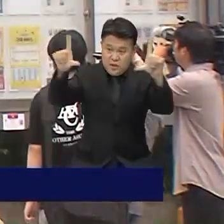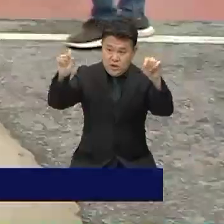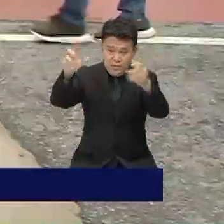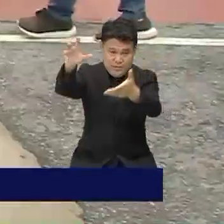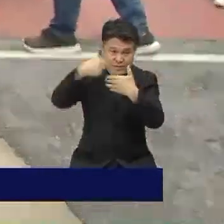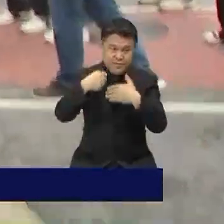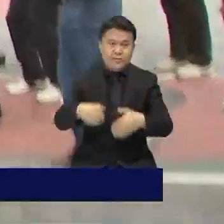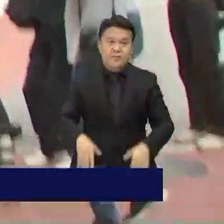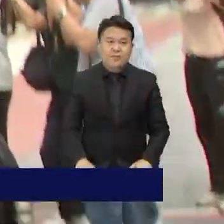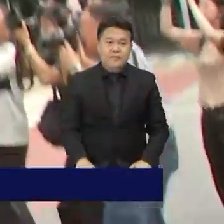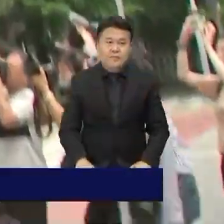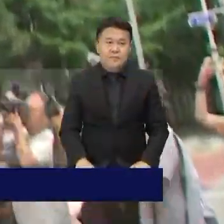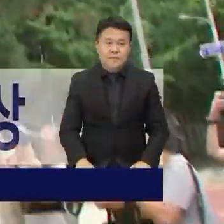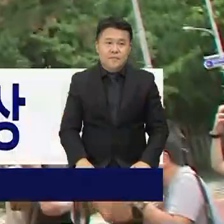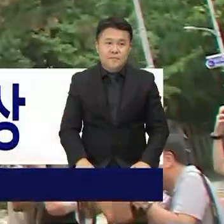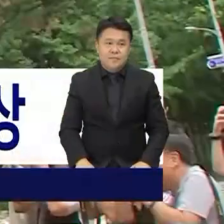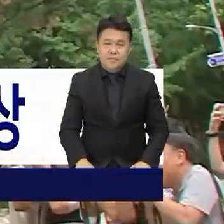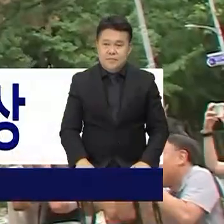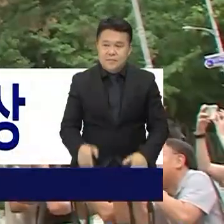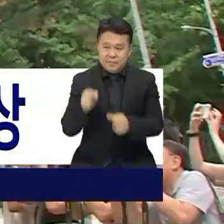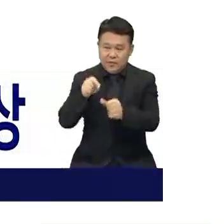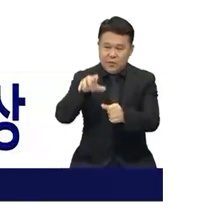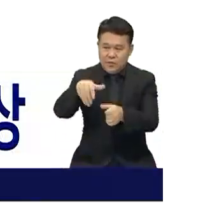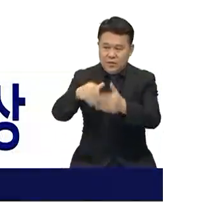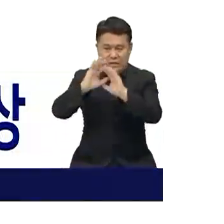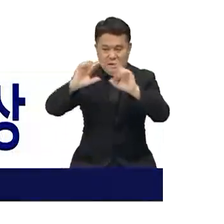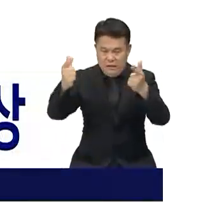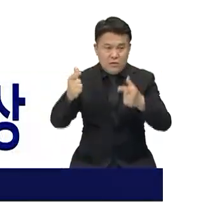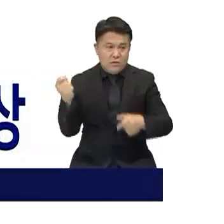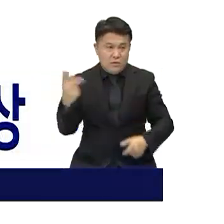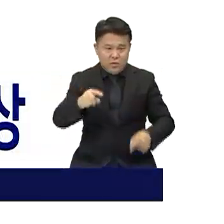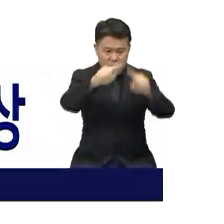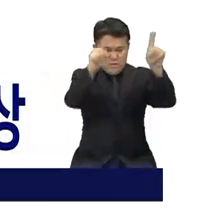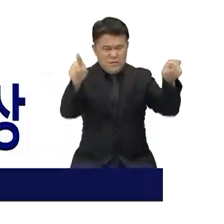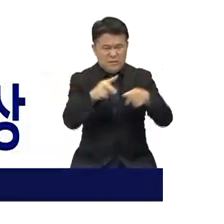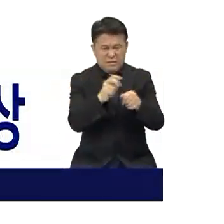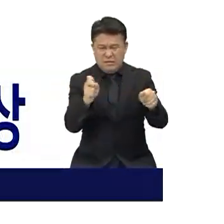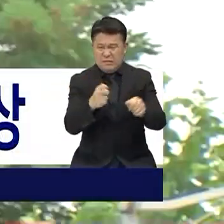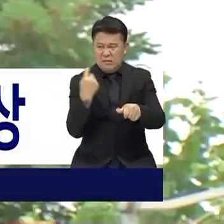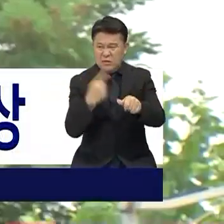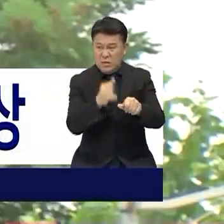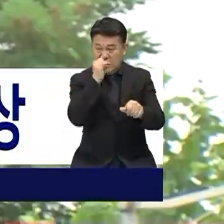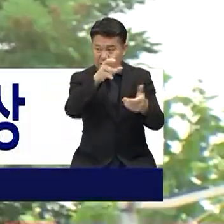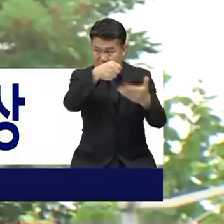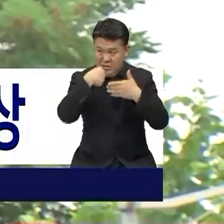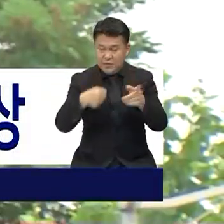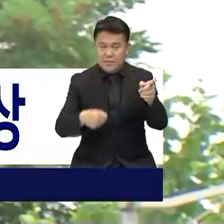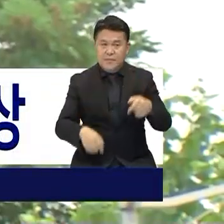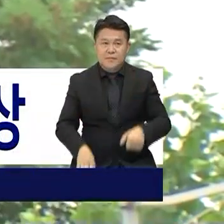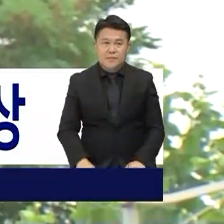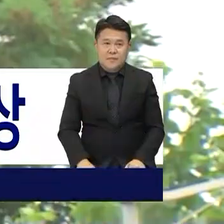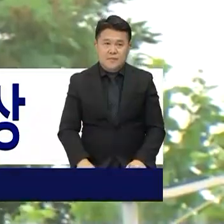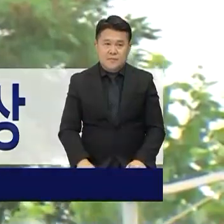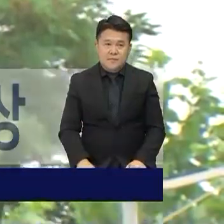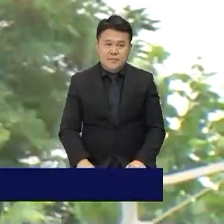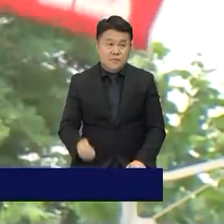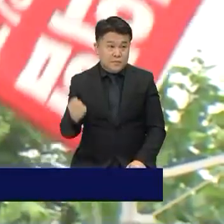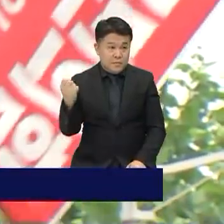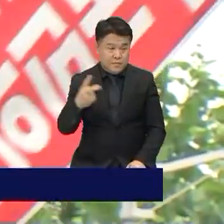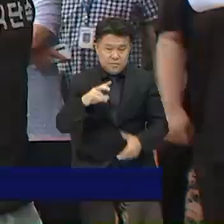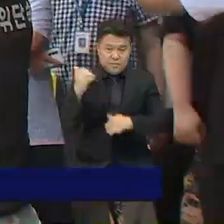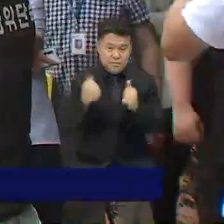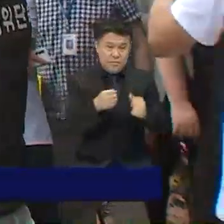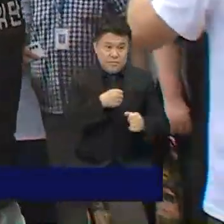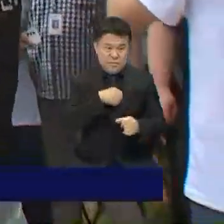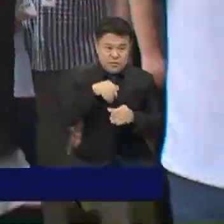겁니다. 지정 게시대에 설치되지 않거나 현수막 문구에 혐오와 비방이 있으면 철거 대상입니다. 또